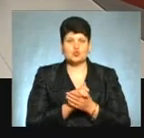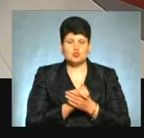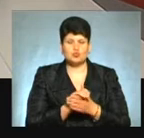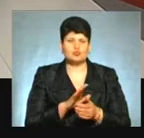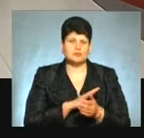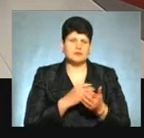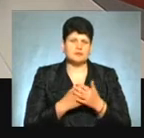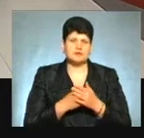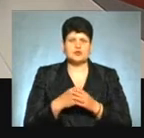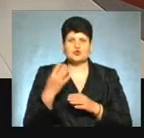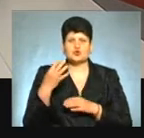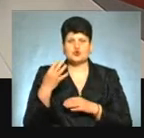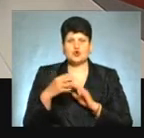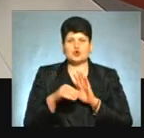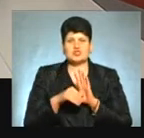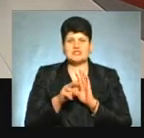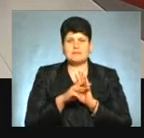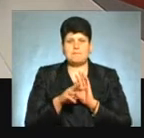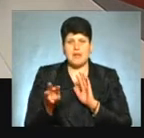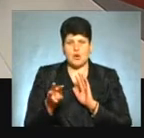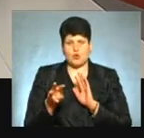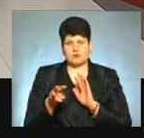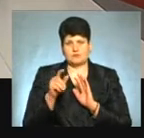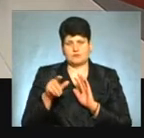дораховувались до 40 і навіть до 46 мільйонів